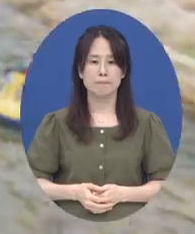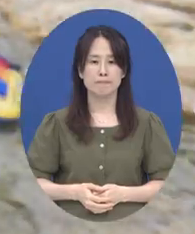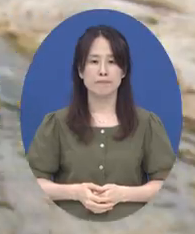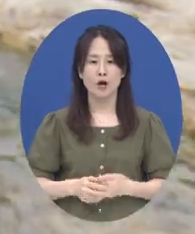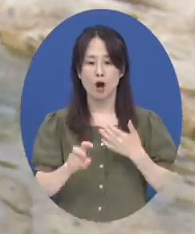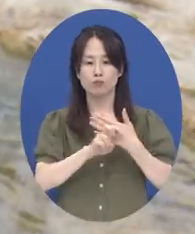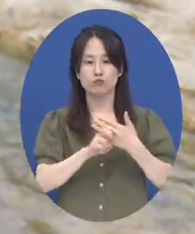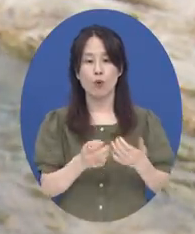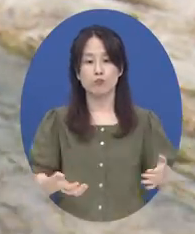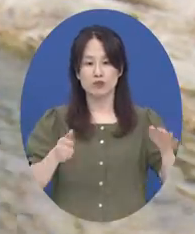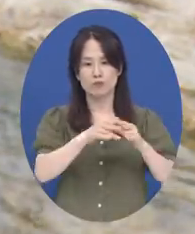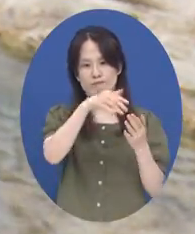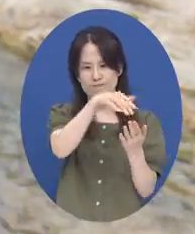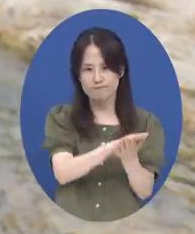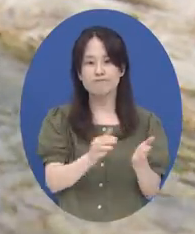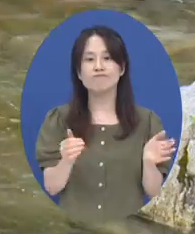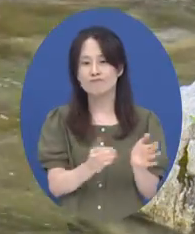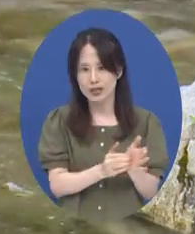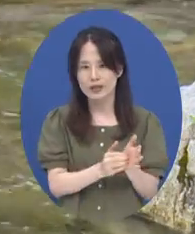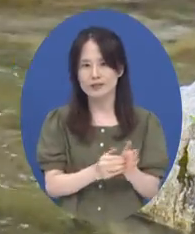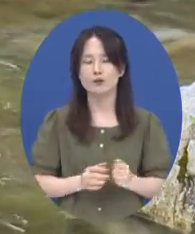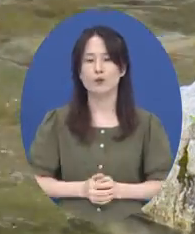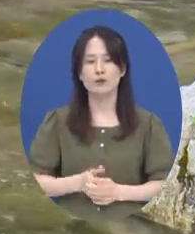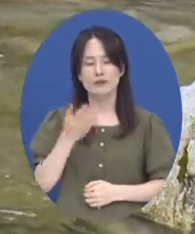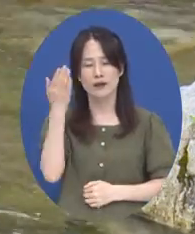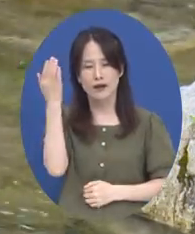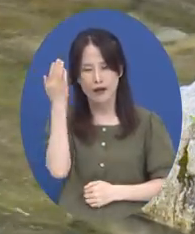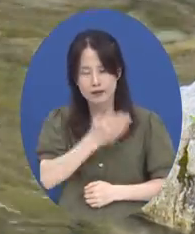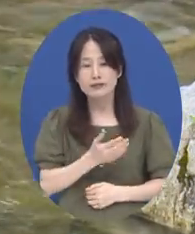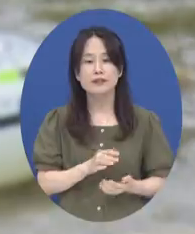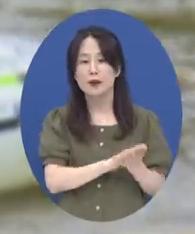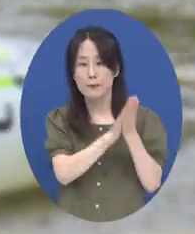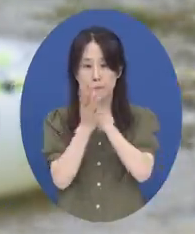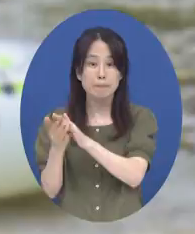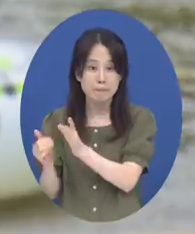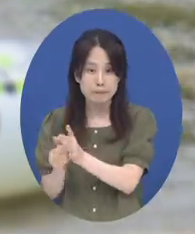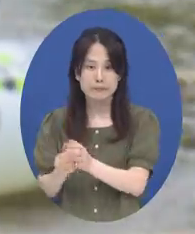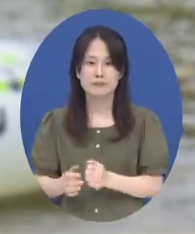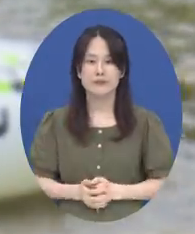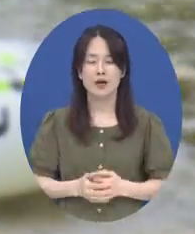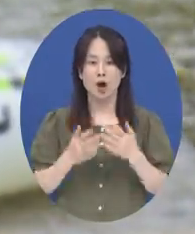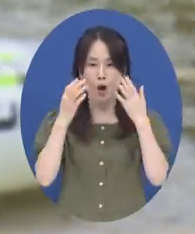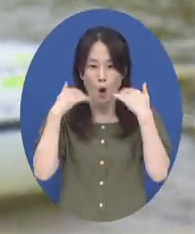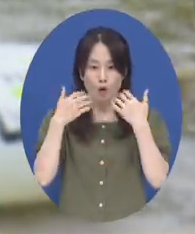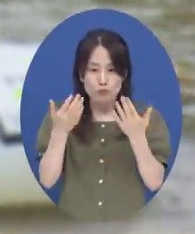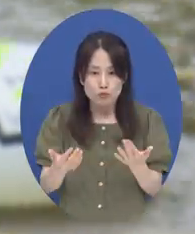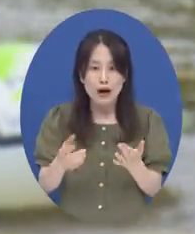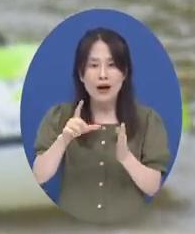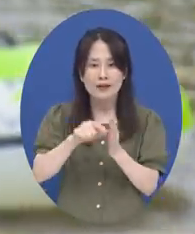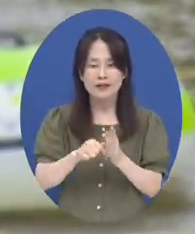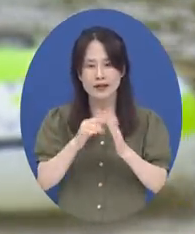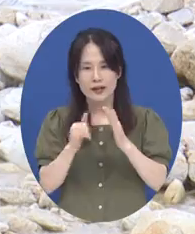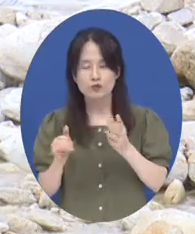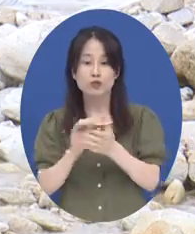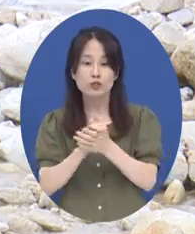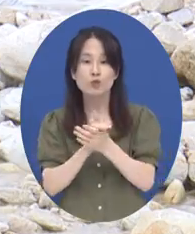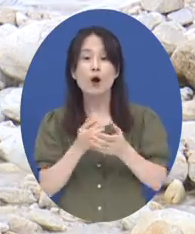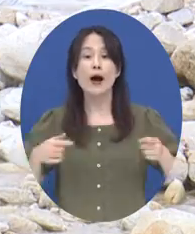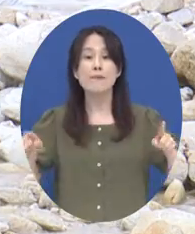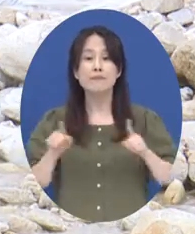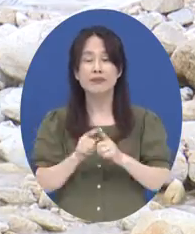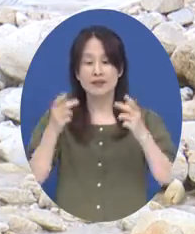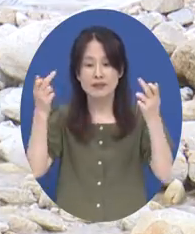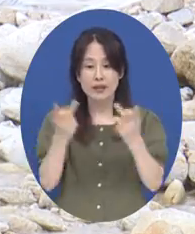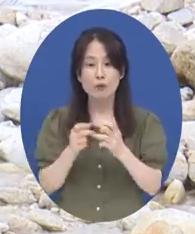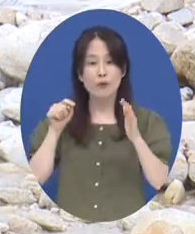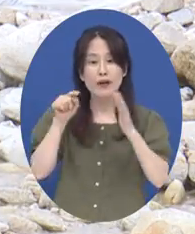불법 시설물을 철거해 시민의 품으로 돌아온 경기도 청정계곡. 여름 휴가철을 맞아 가족, 친구와 계곡을